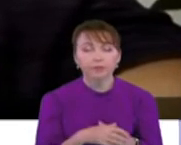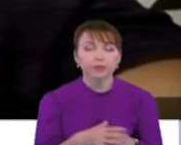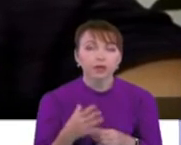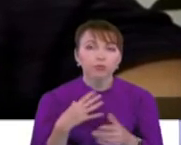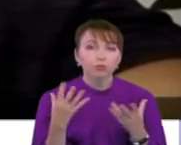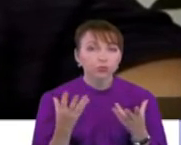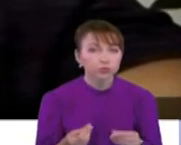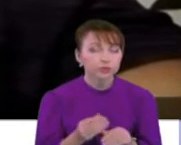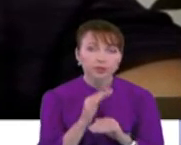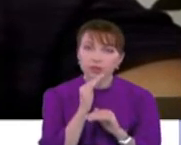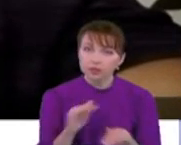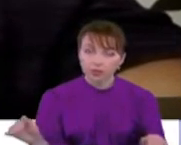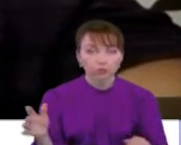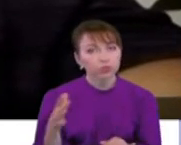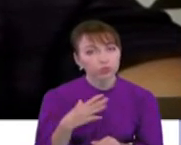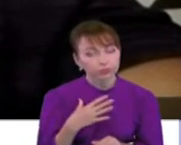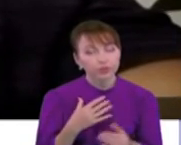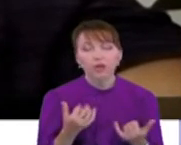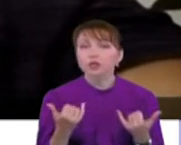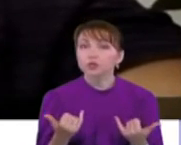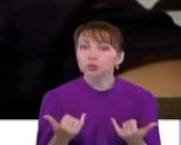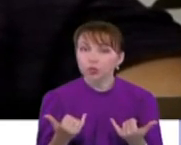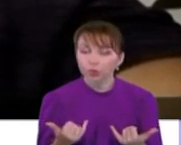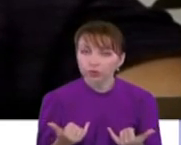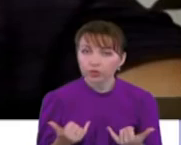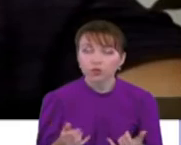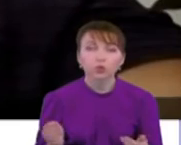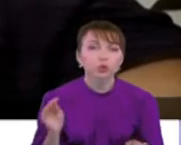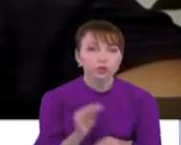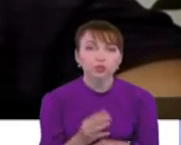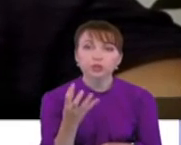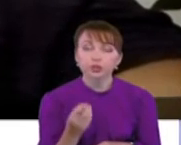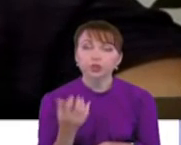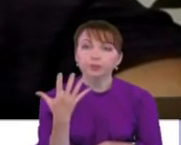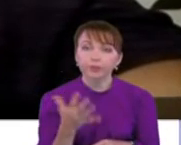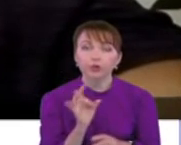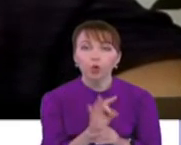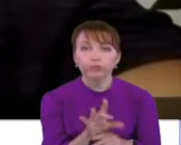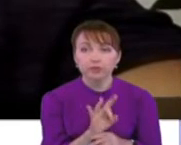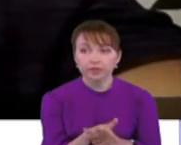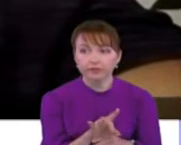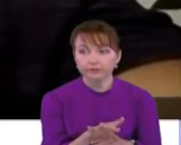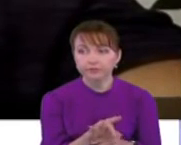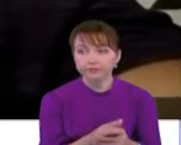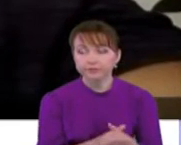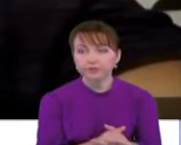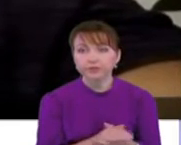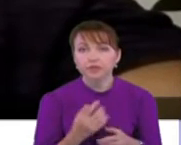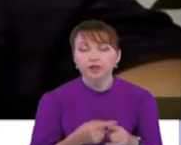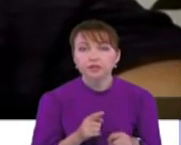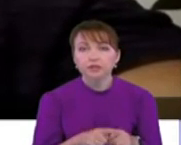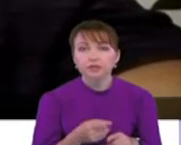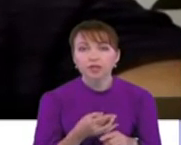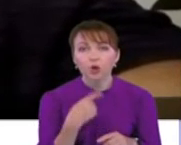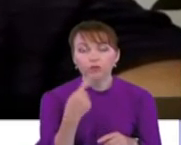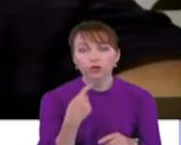обстрілів взагалі не було. Сьогодні ж до цього додалося ще 5 обстрілів. Це говорить про те,